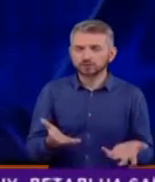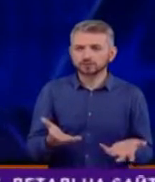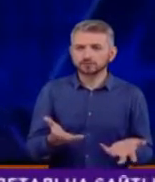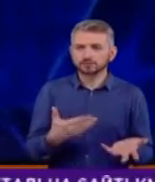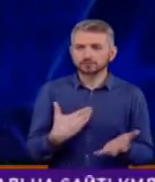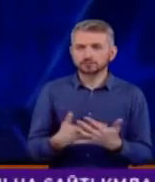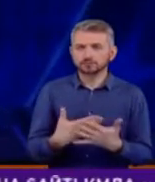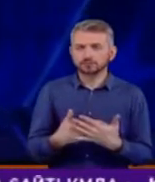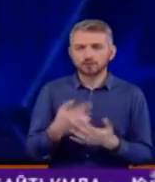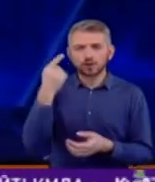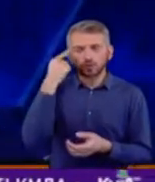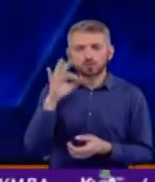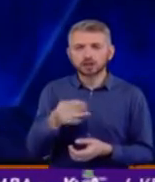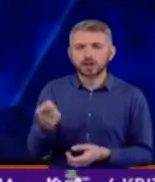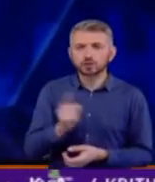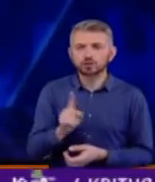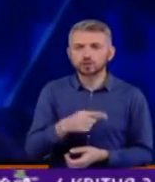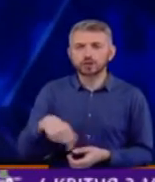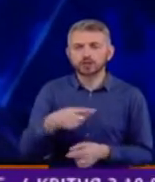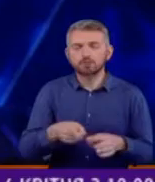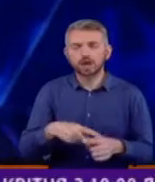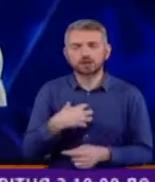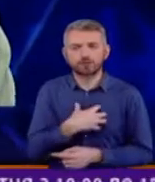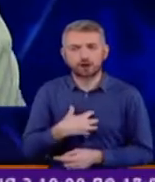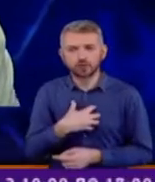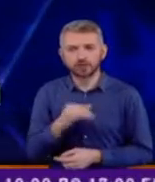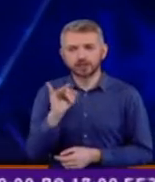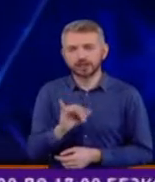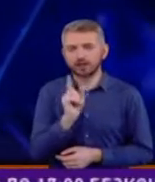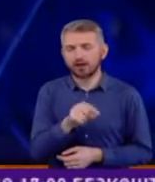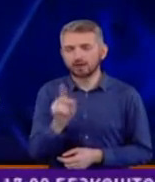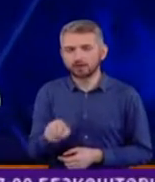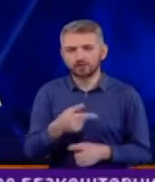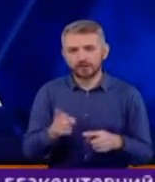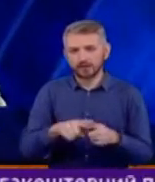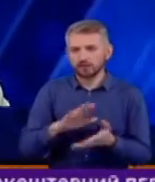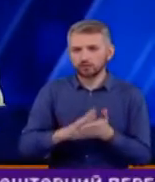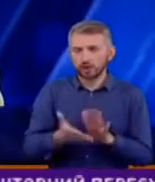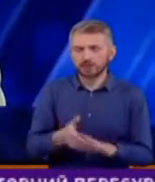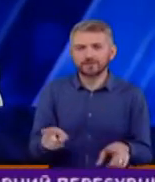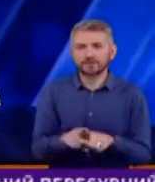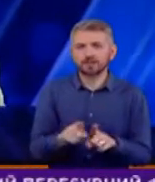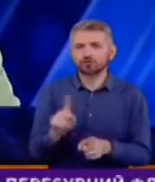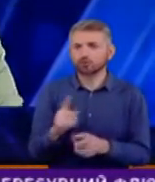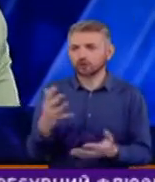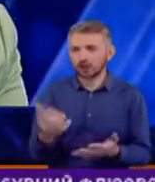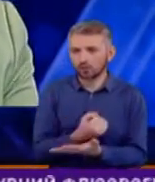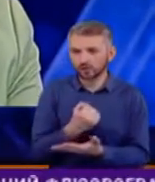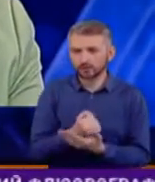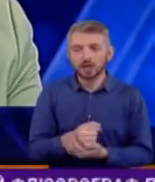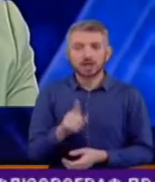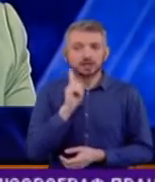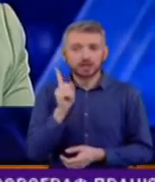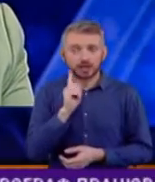как бы думают о том, что им это важно, и они в этой ситуации все равно что-то находят.